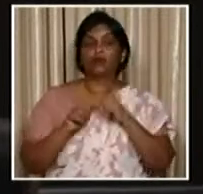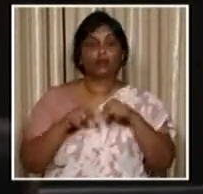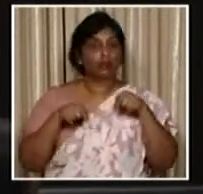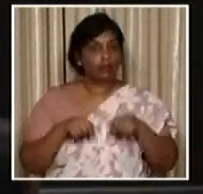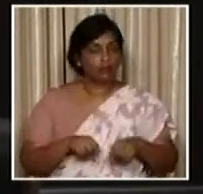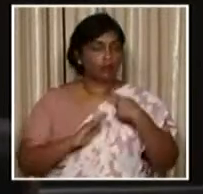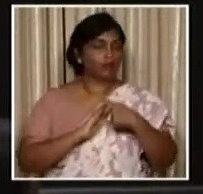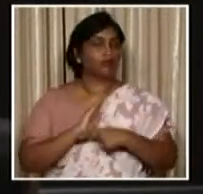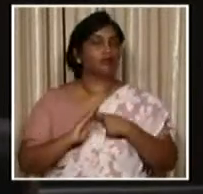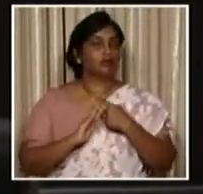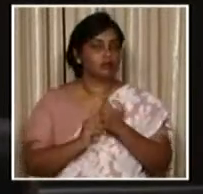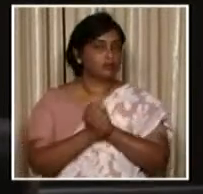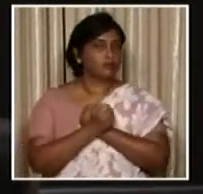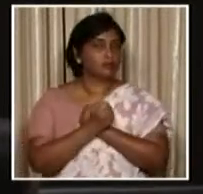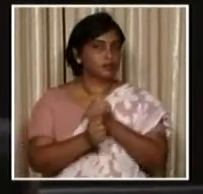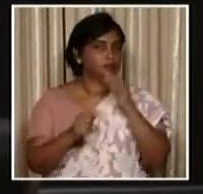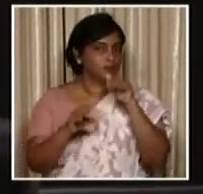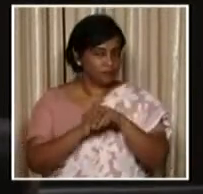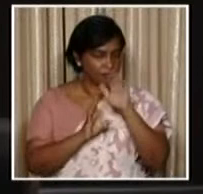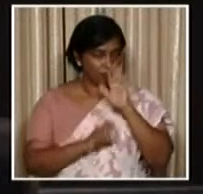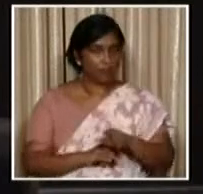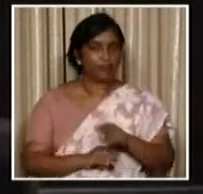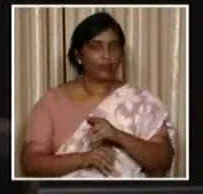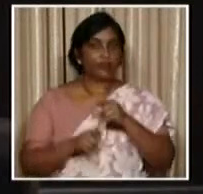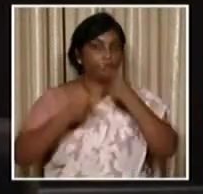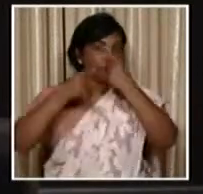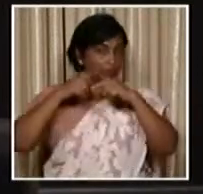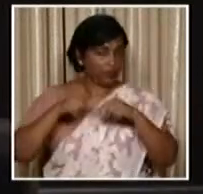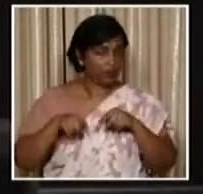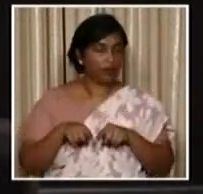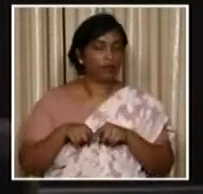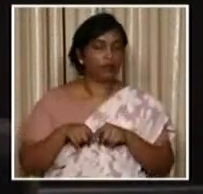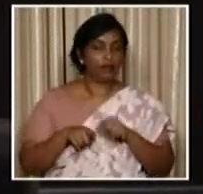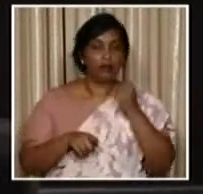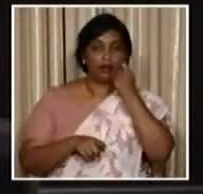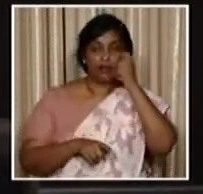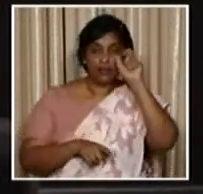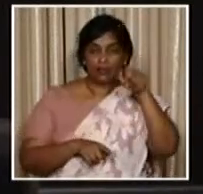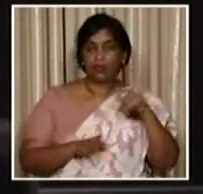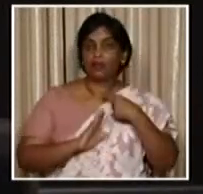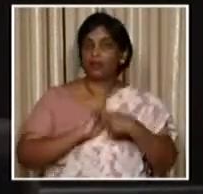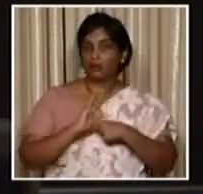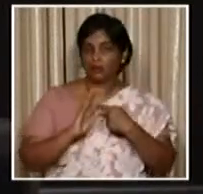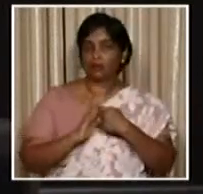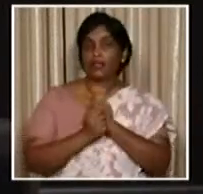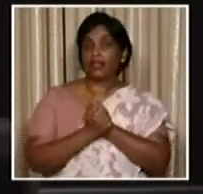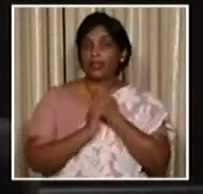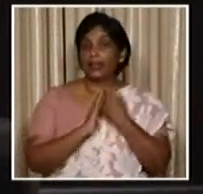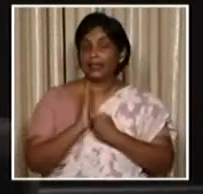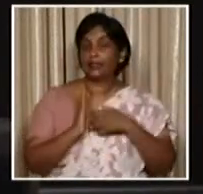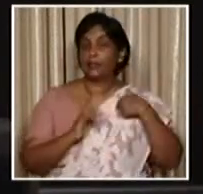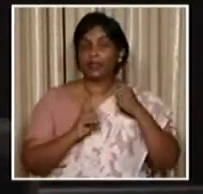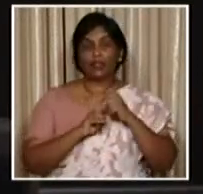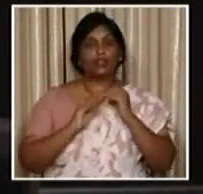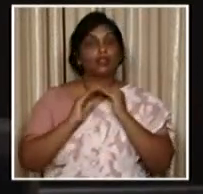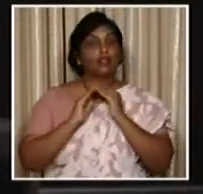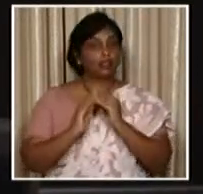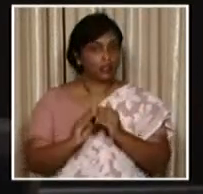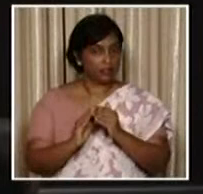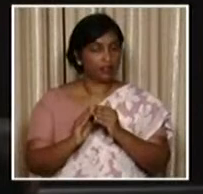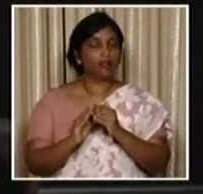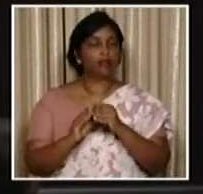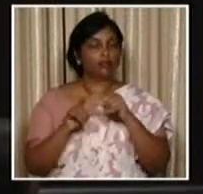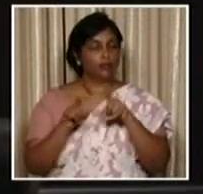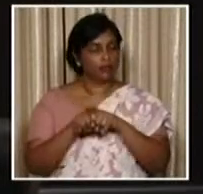දැනට මෙරට අත්අඩංගුවේ පසුවන පහත සඳහන් සැකකරුවන් ශ්‍රී ලංකාවේ නීතිපති දෙපාර්තමේන්තුව